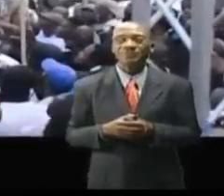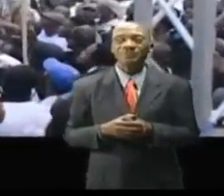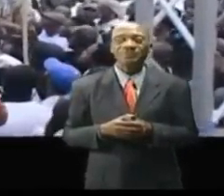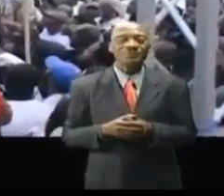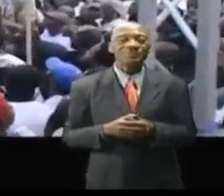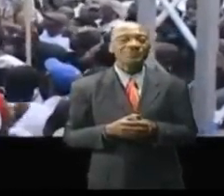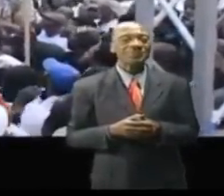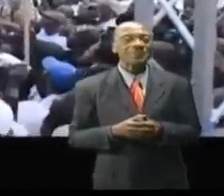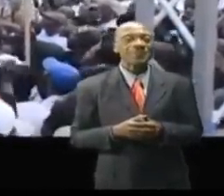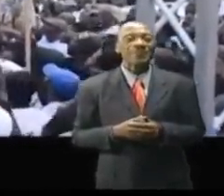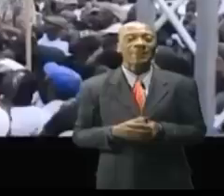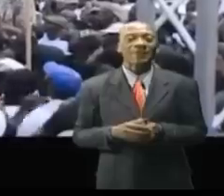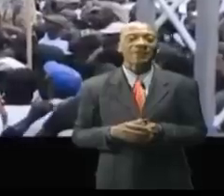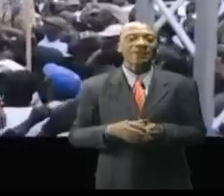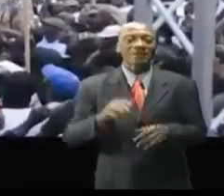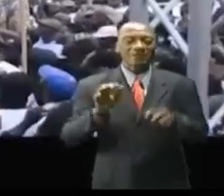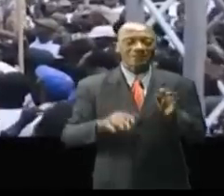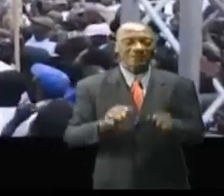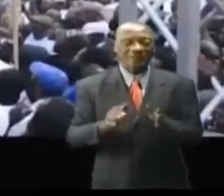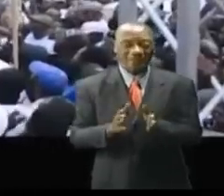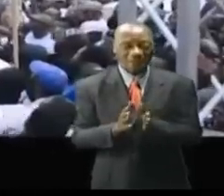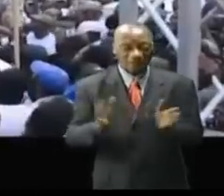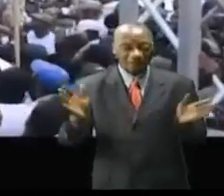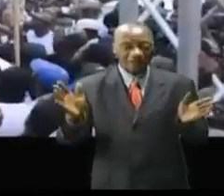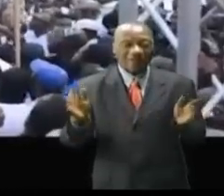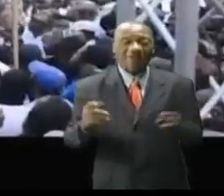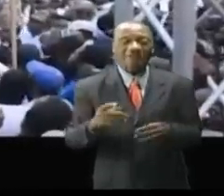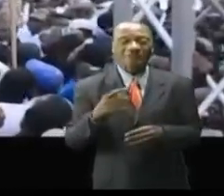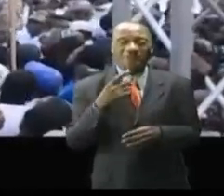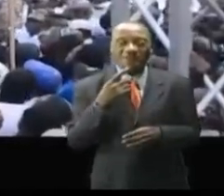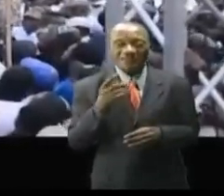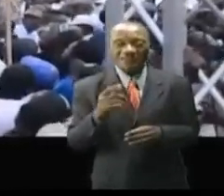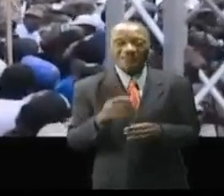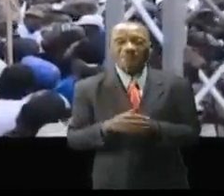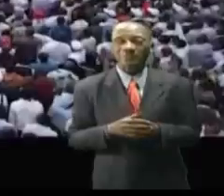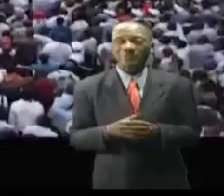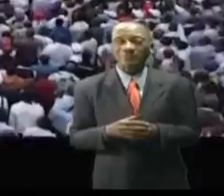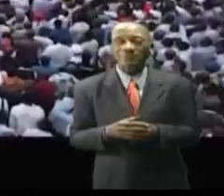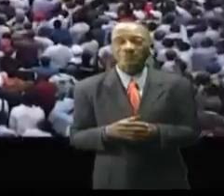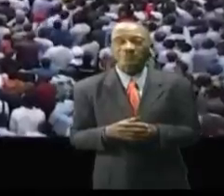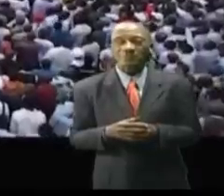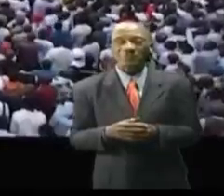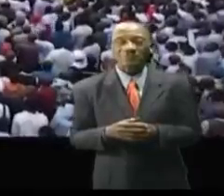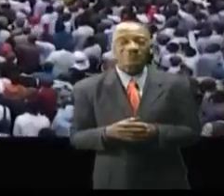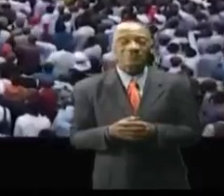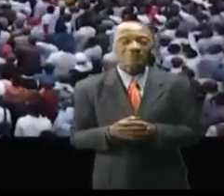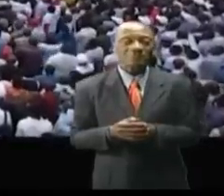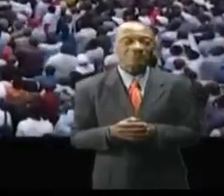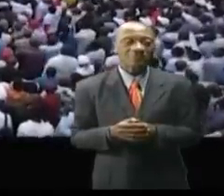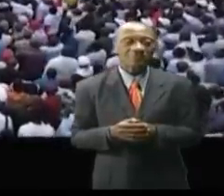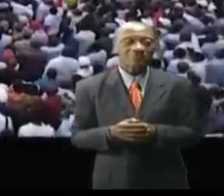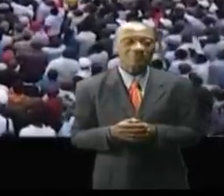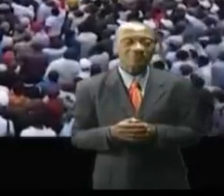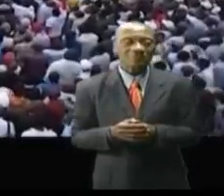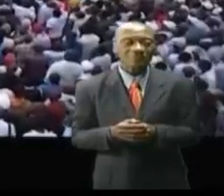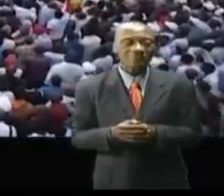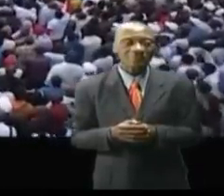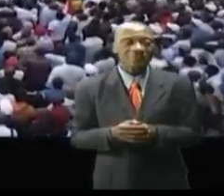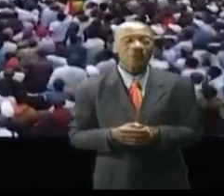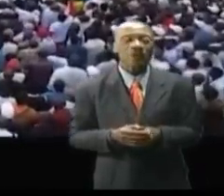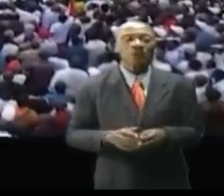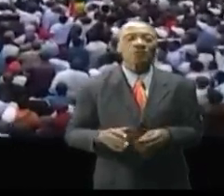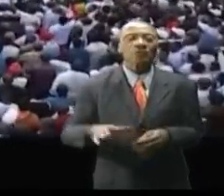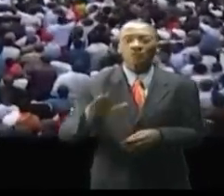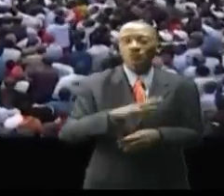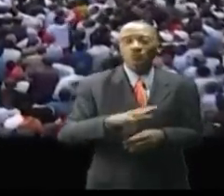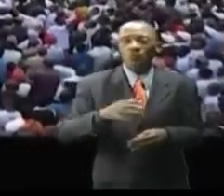tous les jeunes de notre pays, partout où ils se retrouvent, ils doivent accepter de se faire